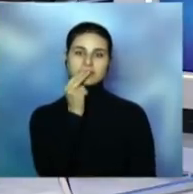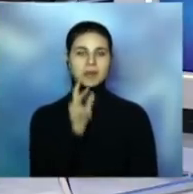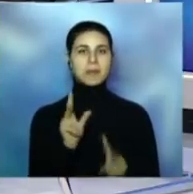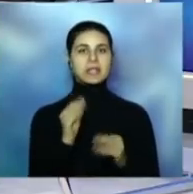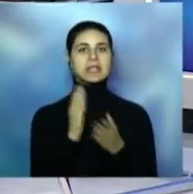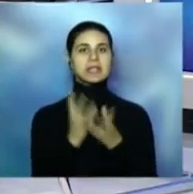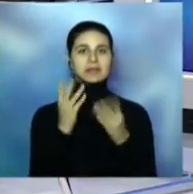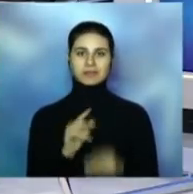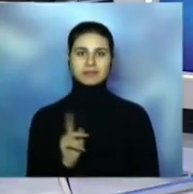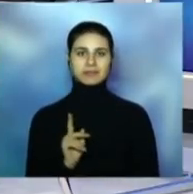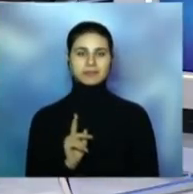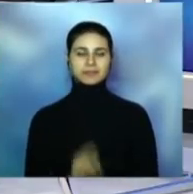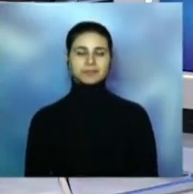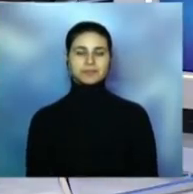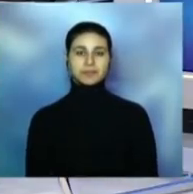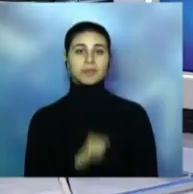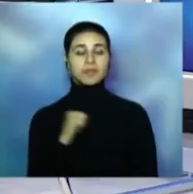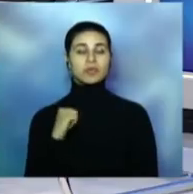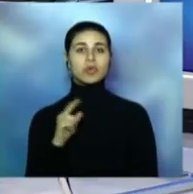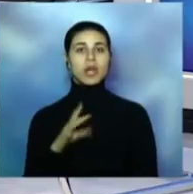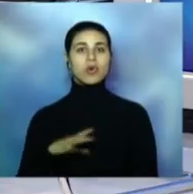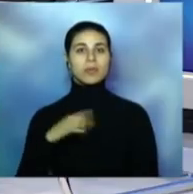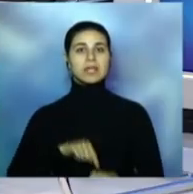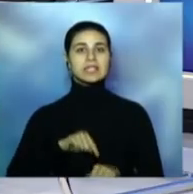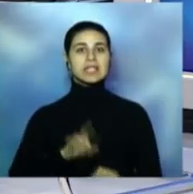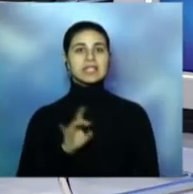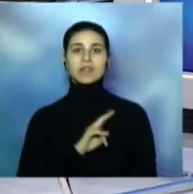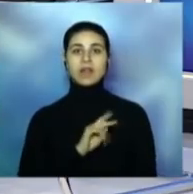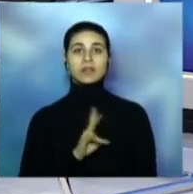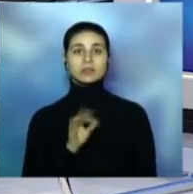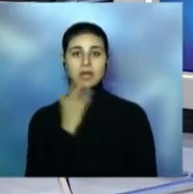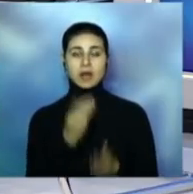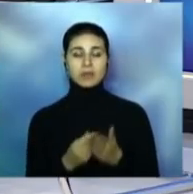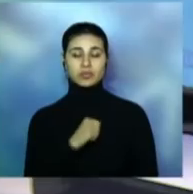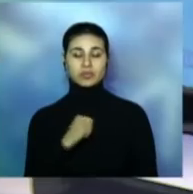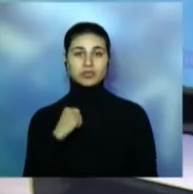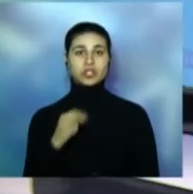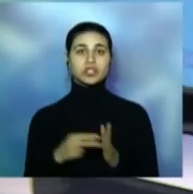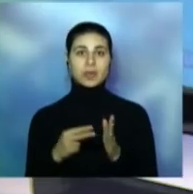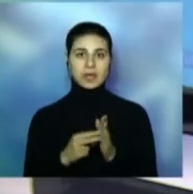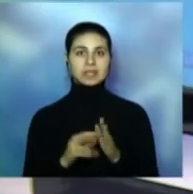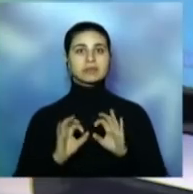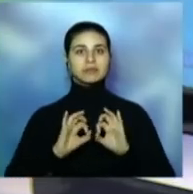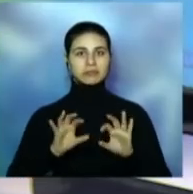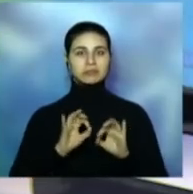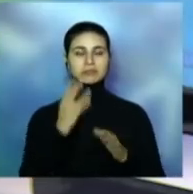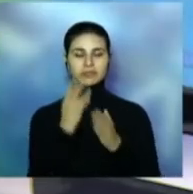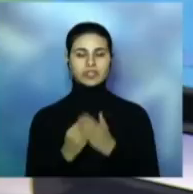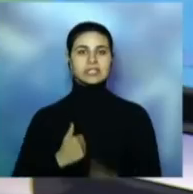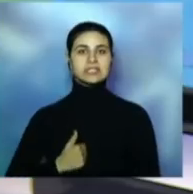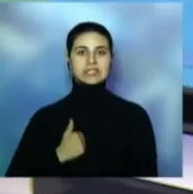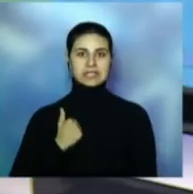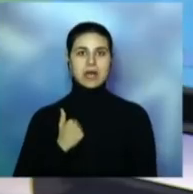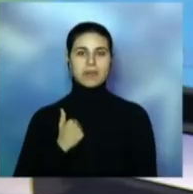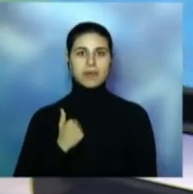ბედნიერი დღე იყო, ხო? ჩვენ ტკივილის განცდა არ გვიყვარს, მაგრამ სწორედ ჩვენი თვითშეფასების ამოშენებაში, ჩვენი